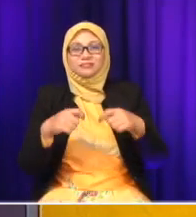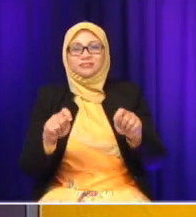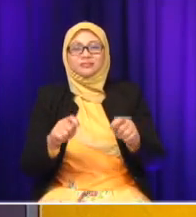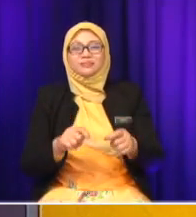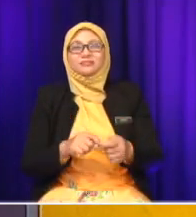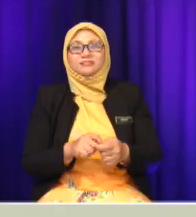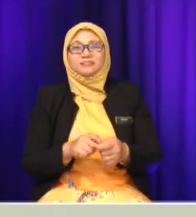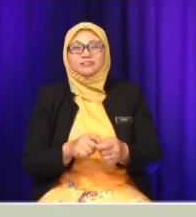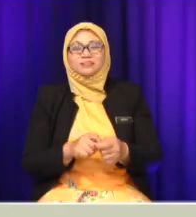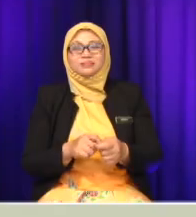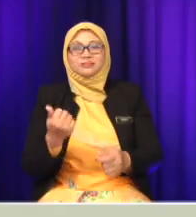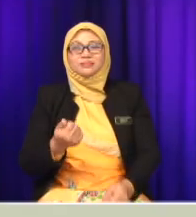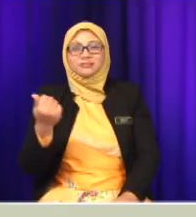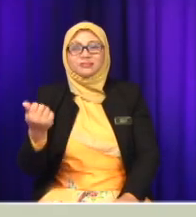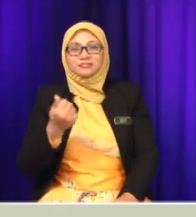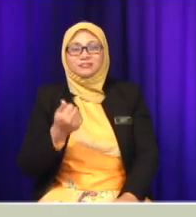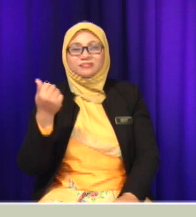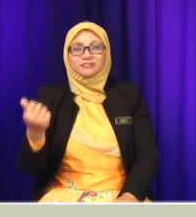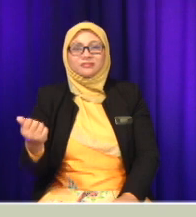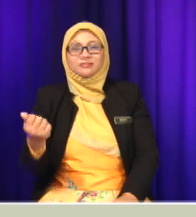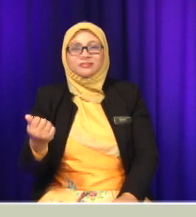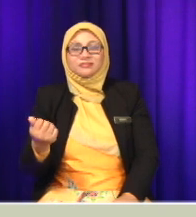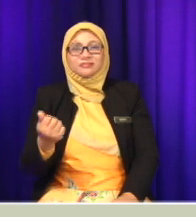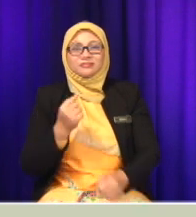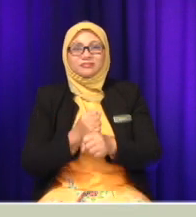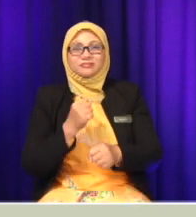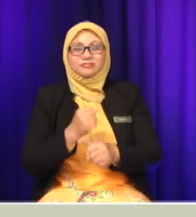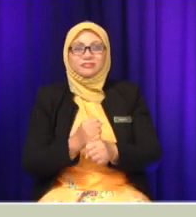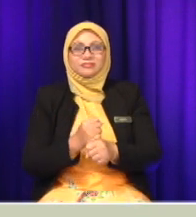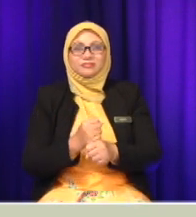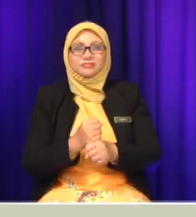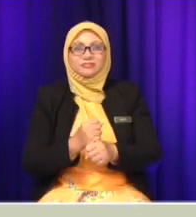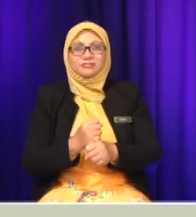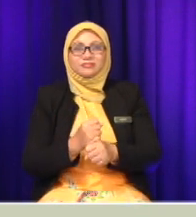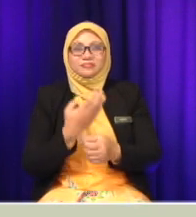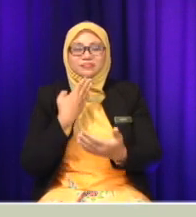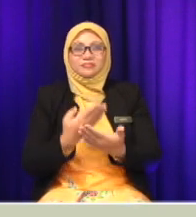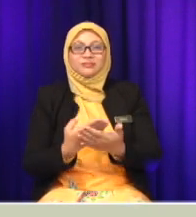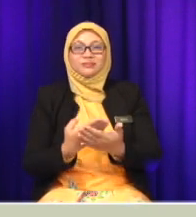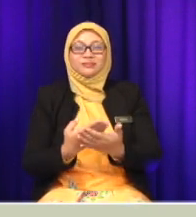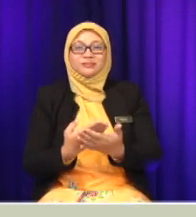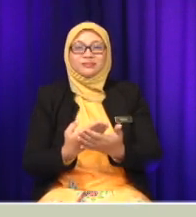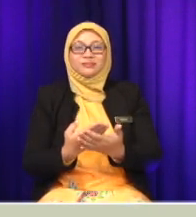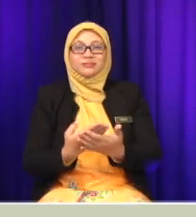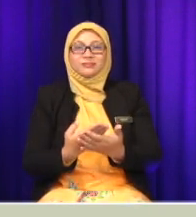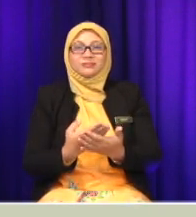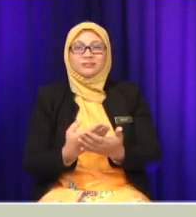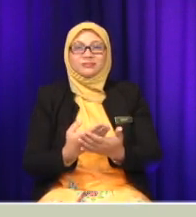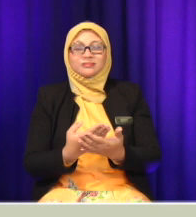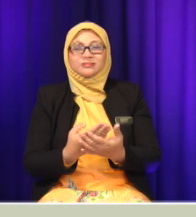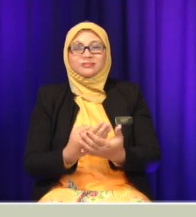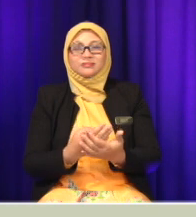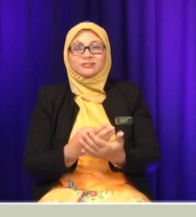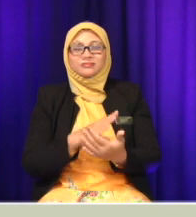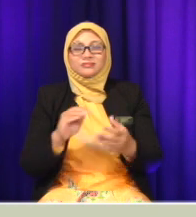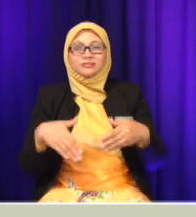sebahagian alatan yang digunakan dalam kerja merombat rawat bahagian atas Enjin EMP lejang Ok alatan diberikan Val laping stick Straight Val spring